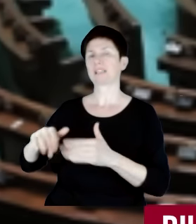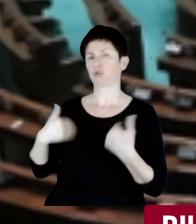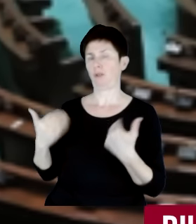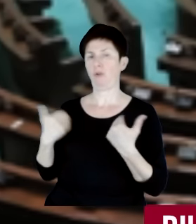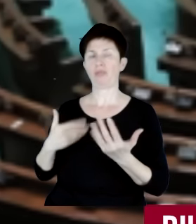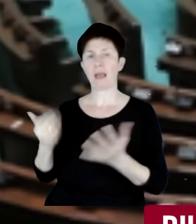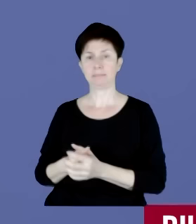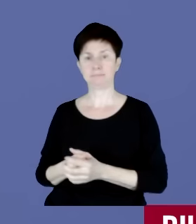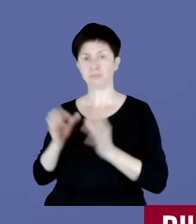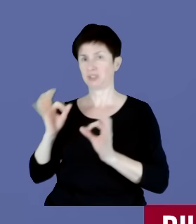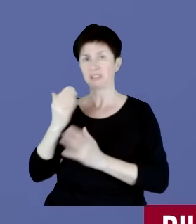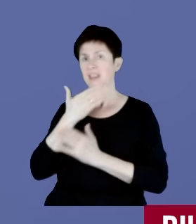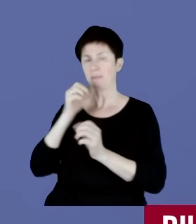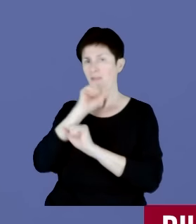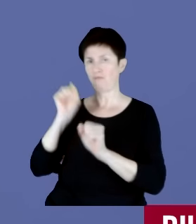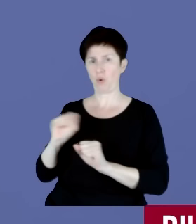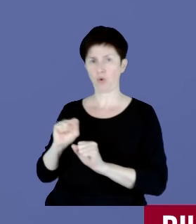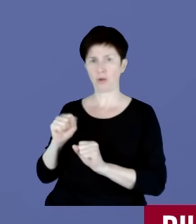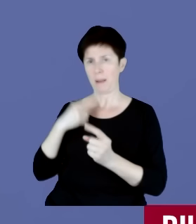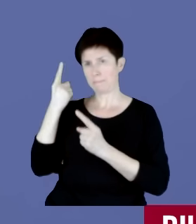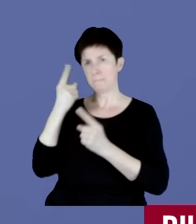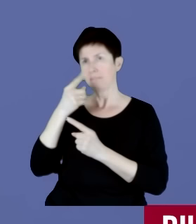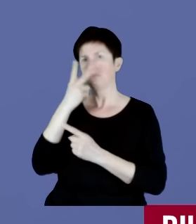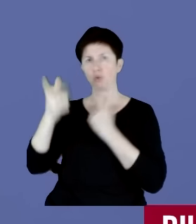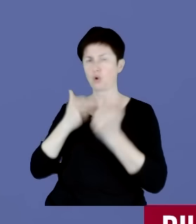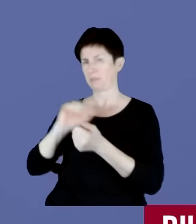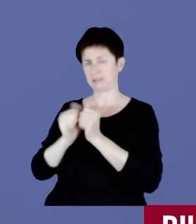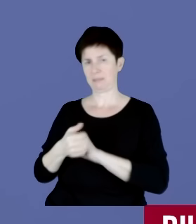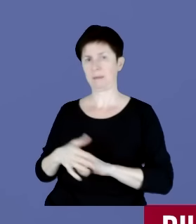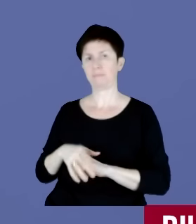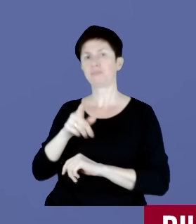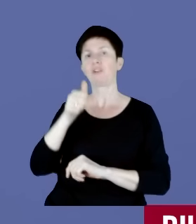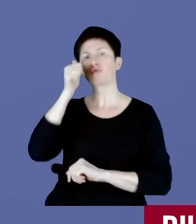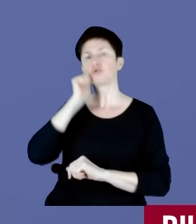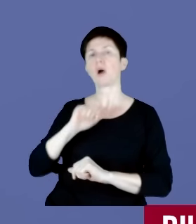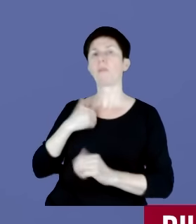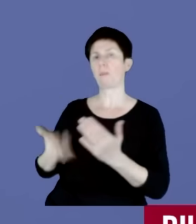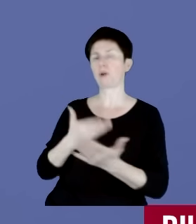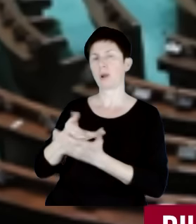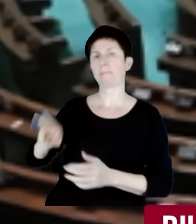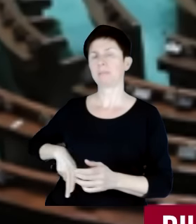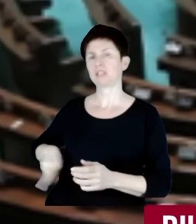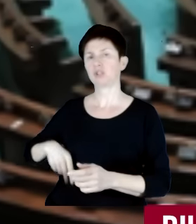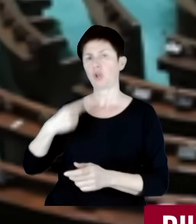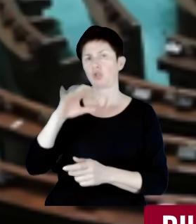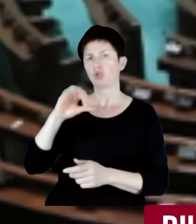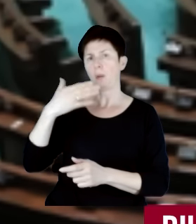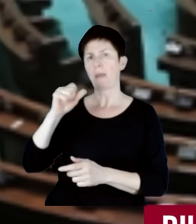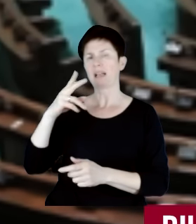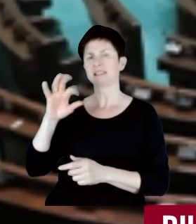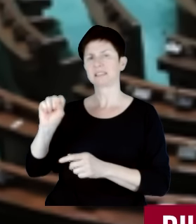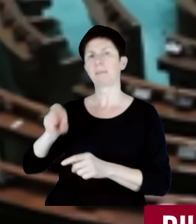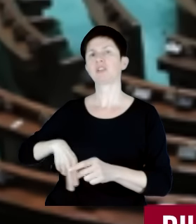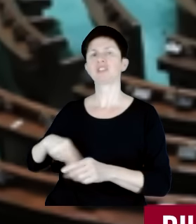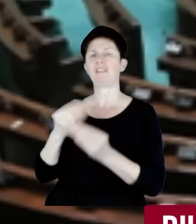ma w ogóle na horyzoncie takich zmian. Jak pani ocenia te zmiany, które wczoraj zaproponował minister Domański, minister finansów? Bo widzimy,